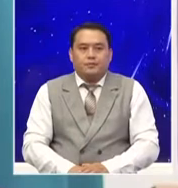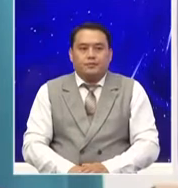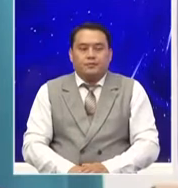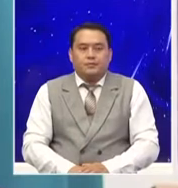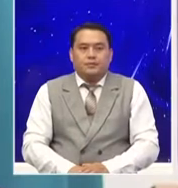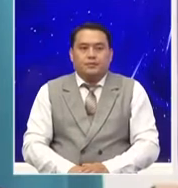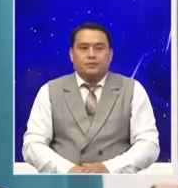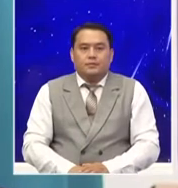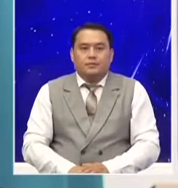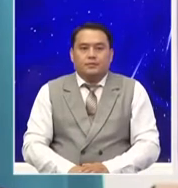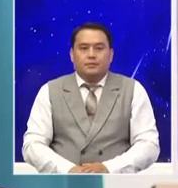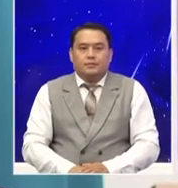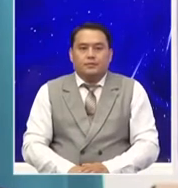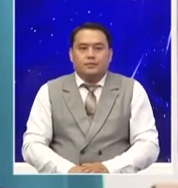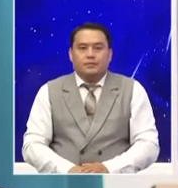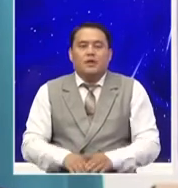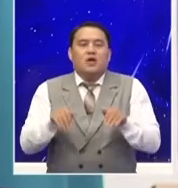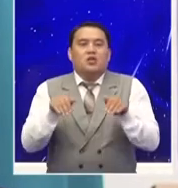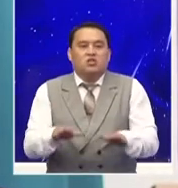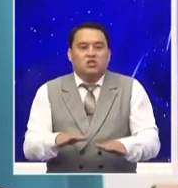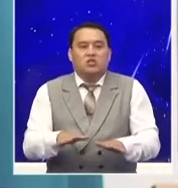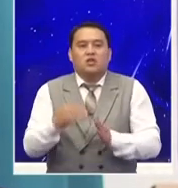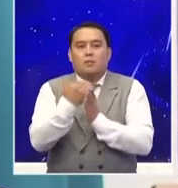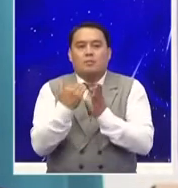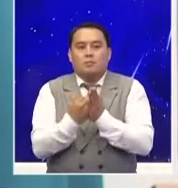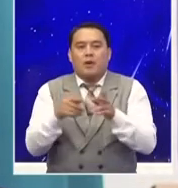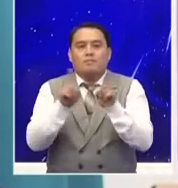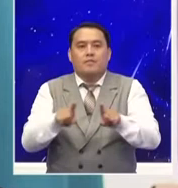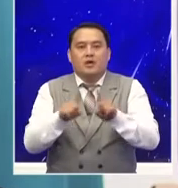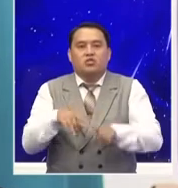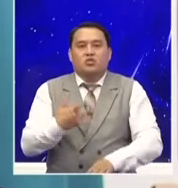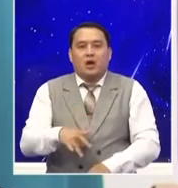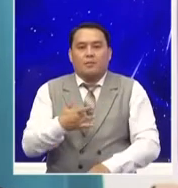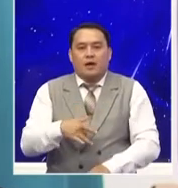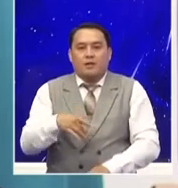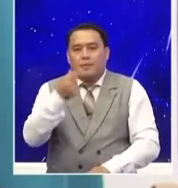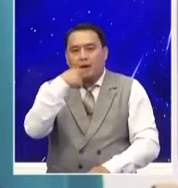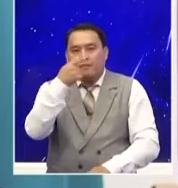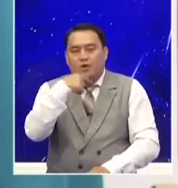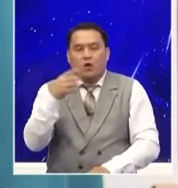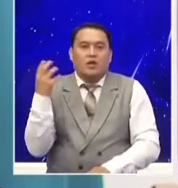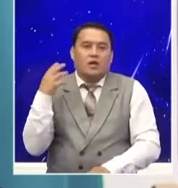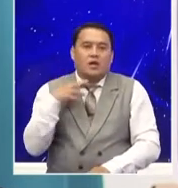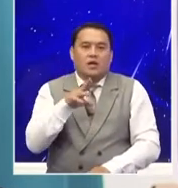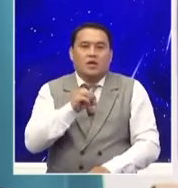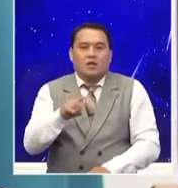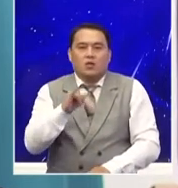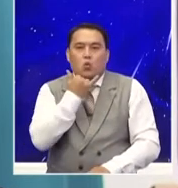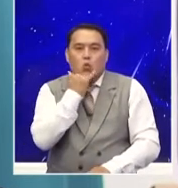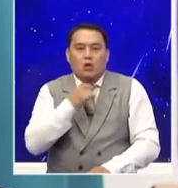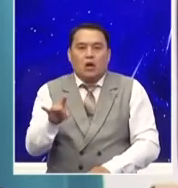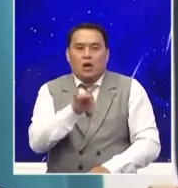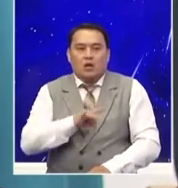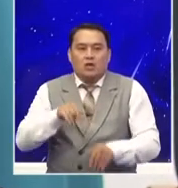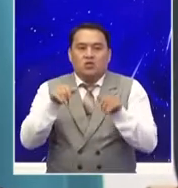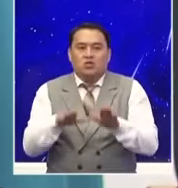За неисполнение протокольного решения. Еще раз повторяю. Джамбул, Карасай, Панфил, Кербулак, Киен, Юравдандар.